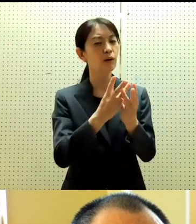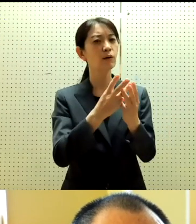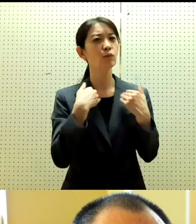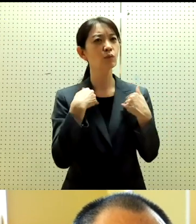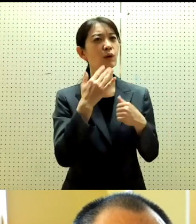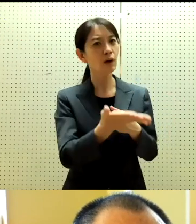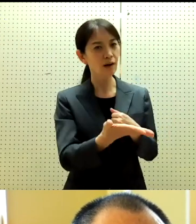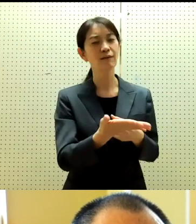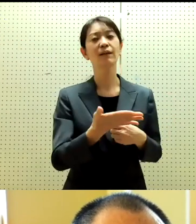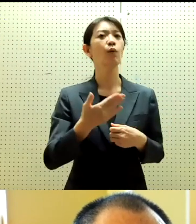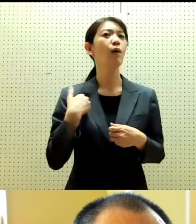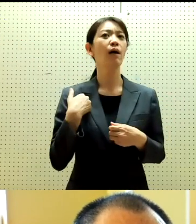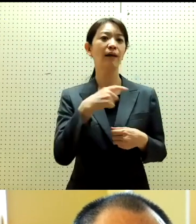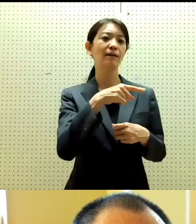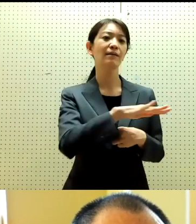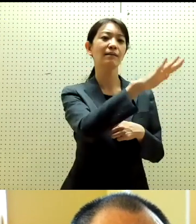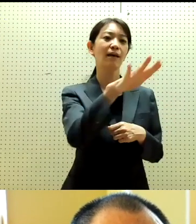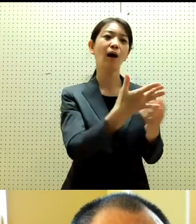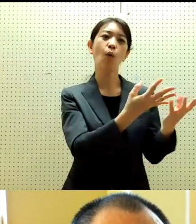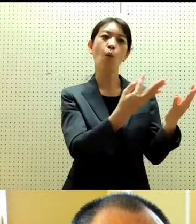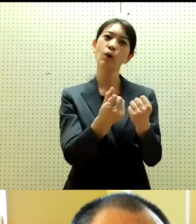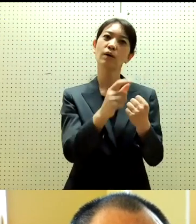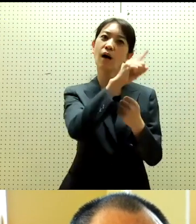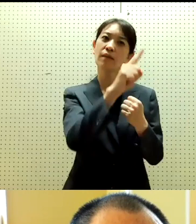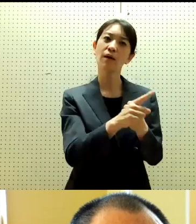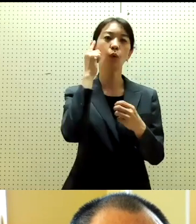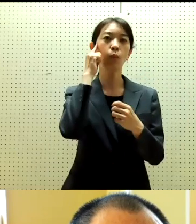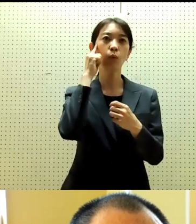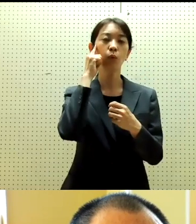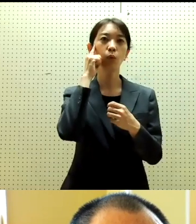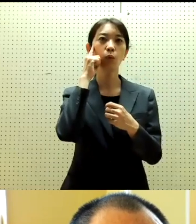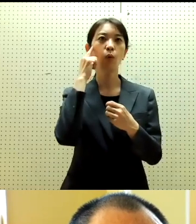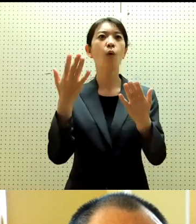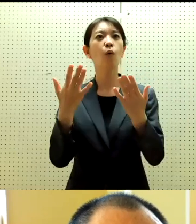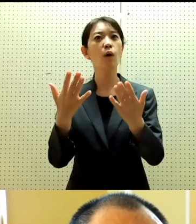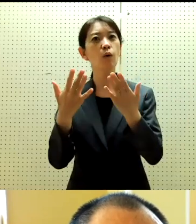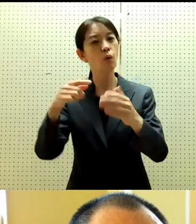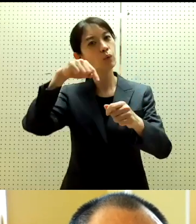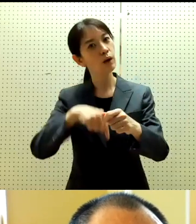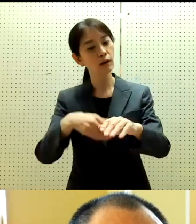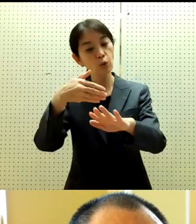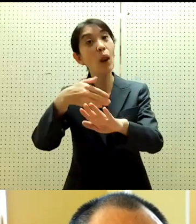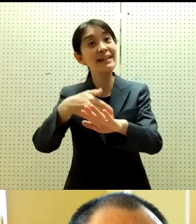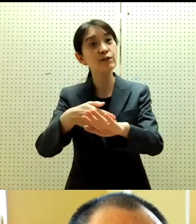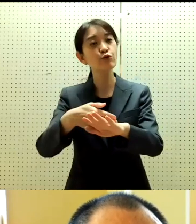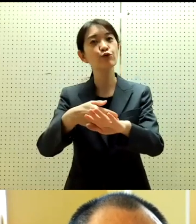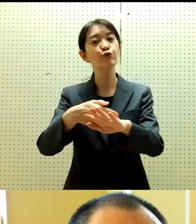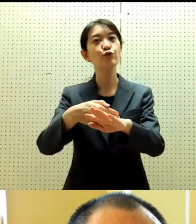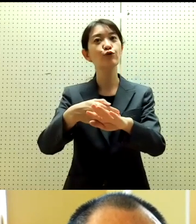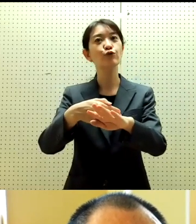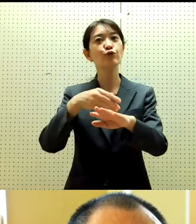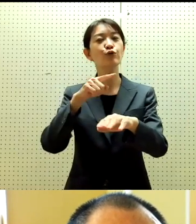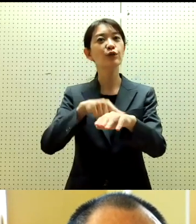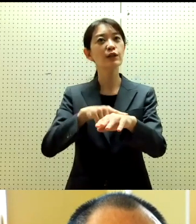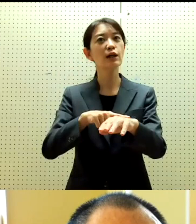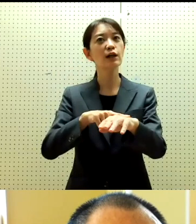とか思うんだと思うんですけど、学校で見られてる分にはどんな感じですかね。それはあの多分あのお子さん